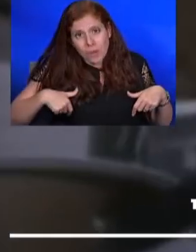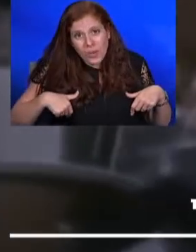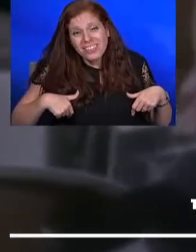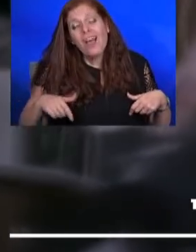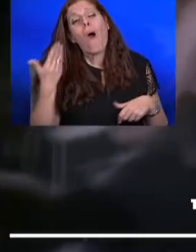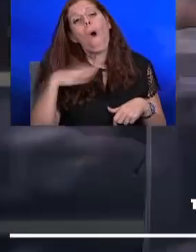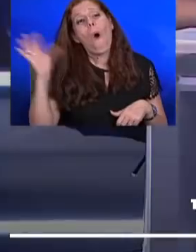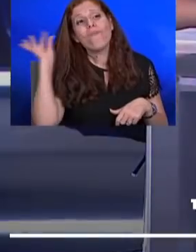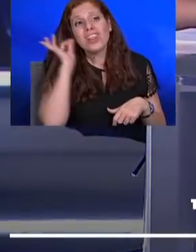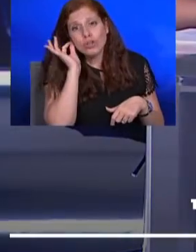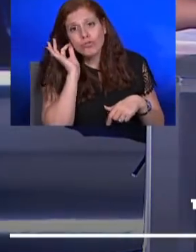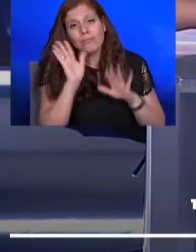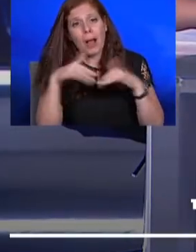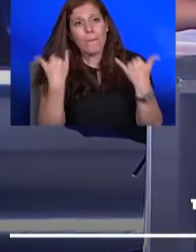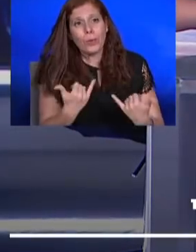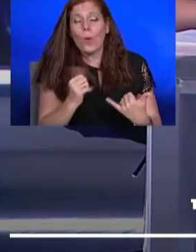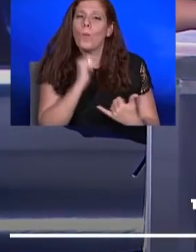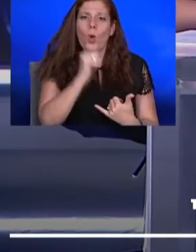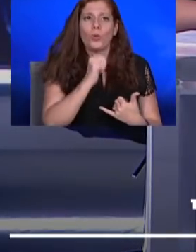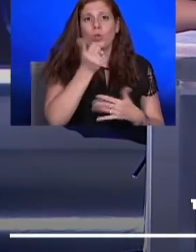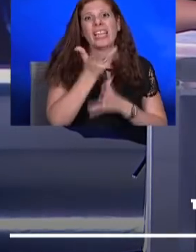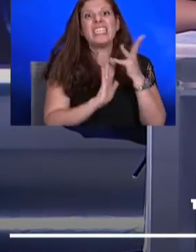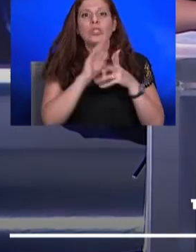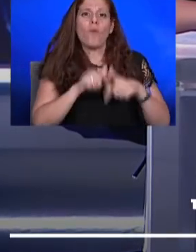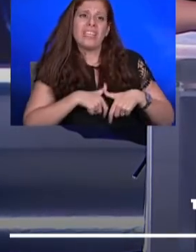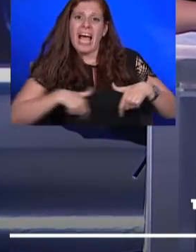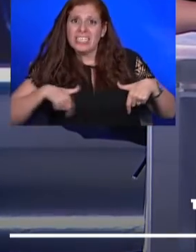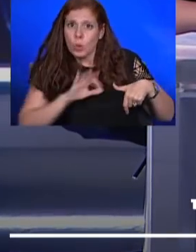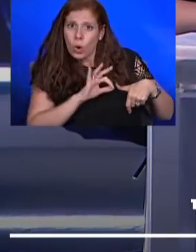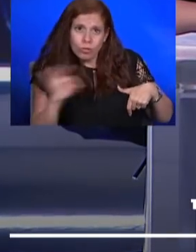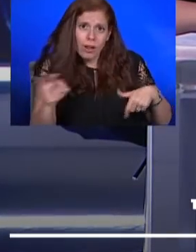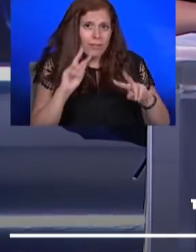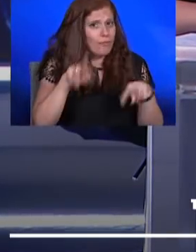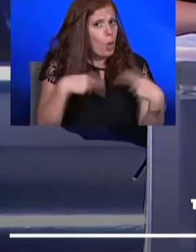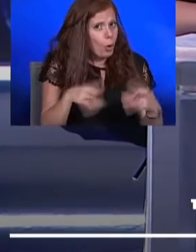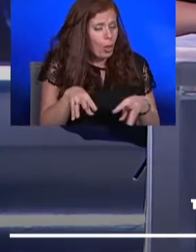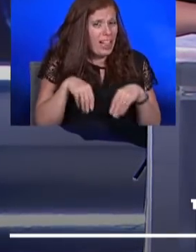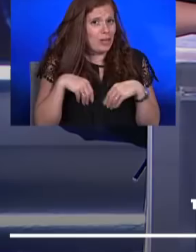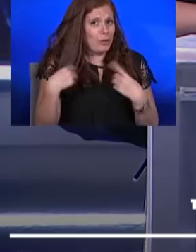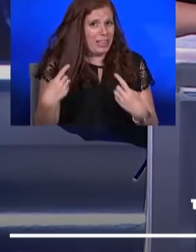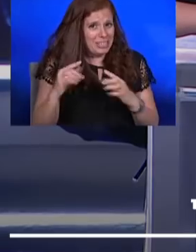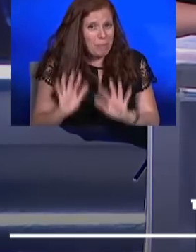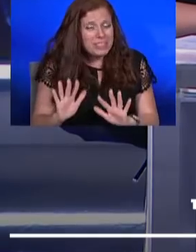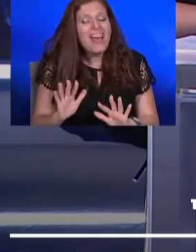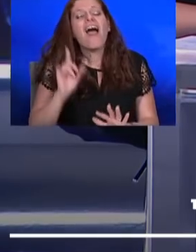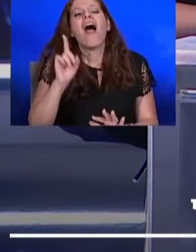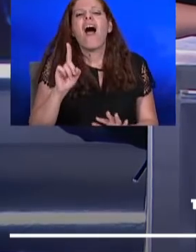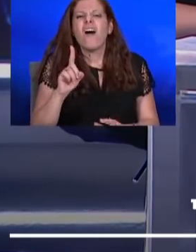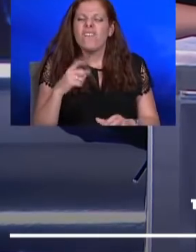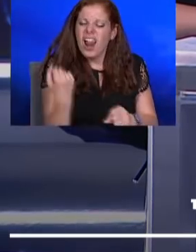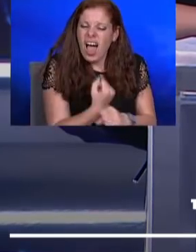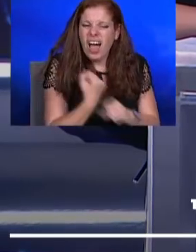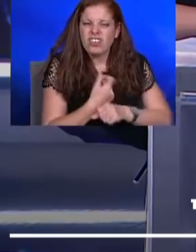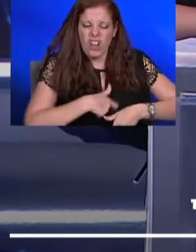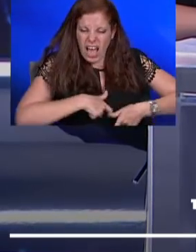היום לא היו רוצות לשרוף את החזיות שלהם ולא יכולות להרשות לעצמם את זה. אבל האקט הזה של החזייה, שהיא איזה סמל